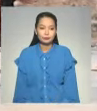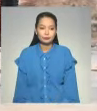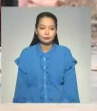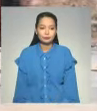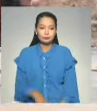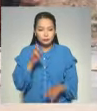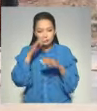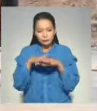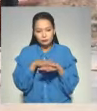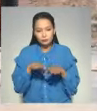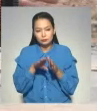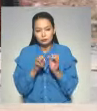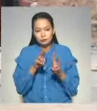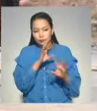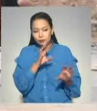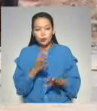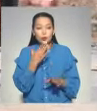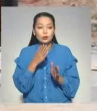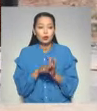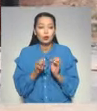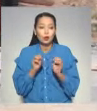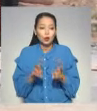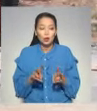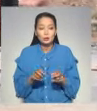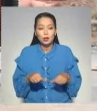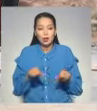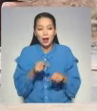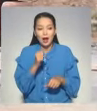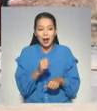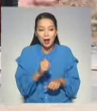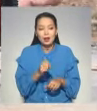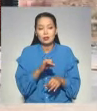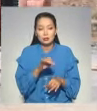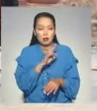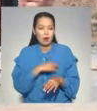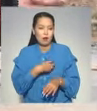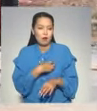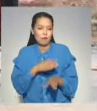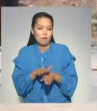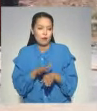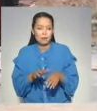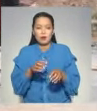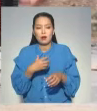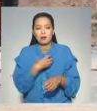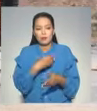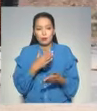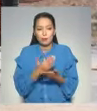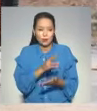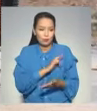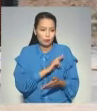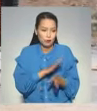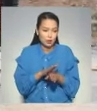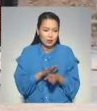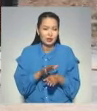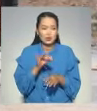Еліміздің қауіпсіздігін қамтамасыз етуде ұлттық қауіпсіздік комитетінің арнаулы ағызметінің атқаратын рөлі ерекше. Олар міндетін мүлтіксіз атқару үшін отқа